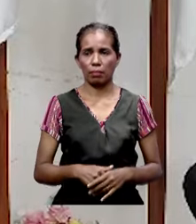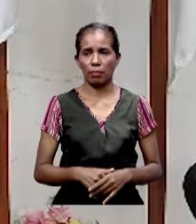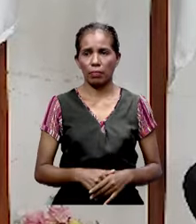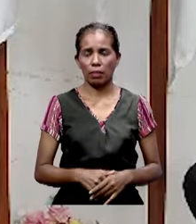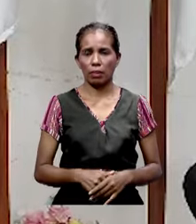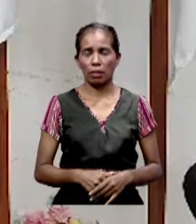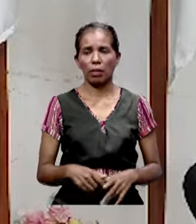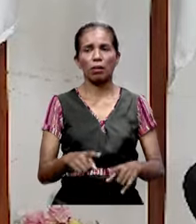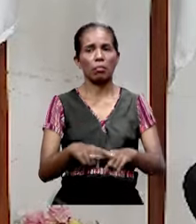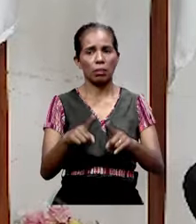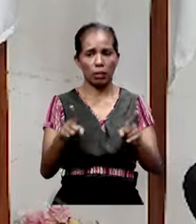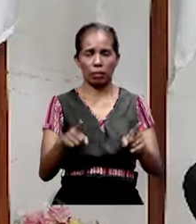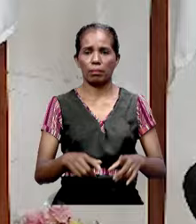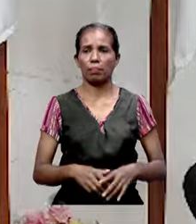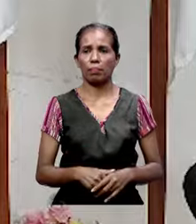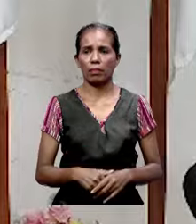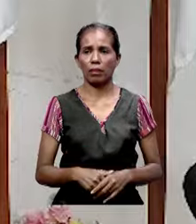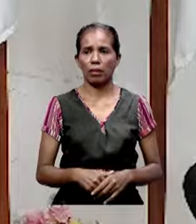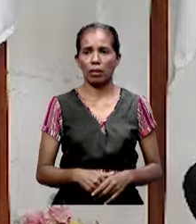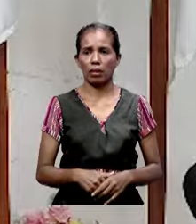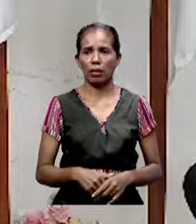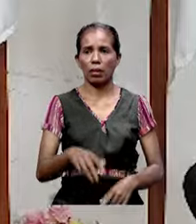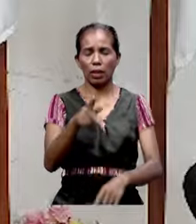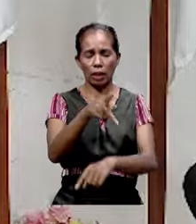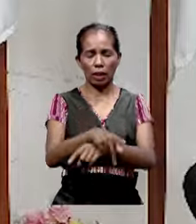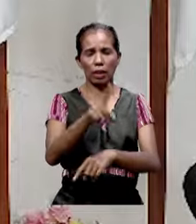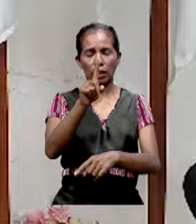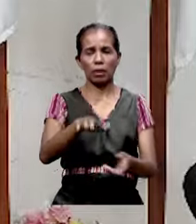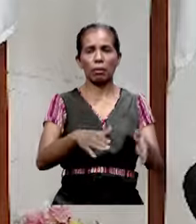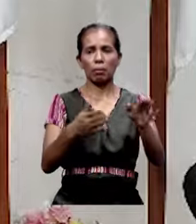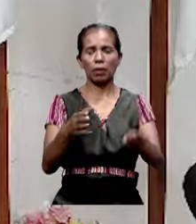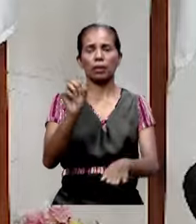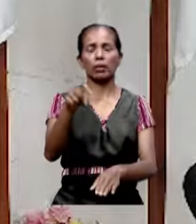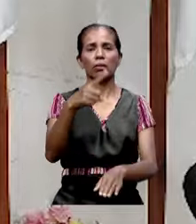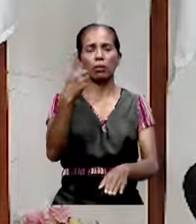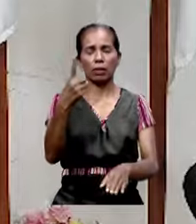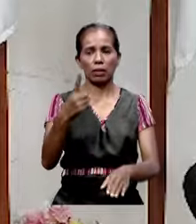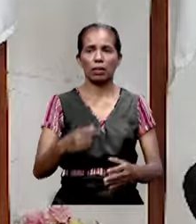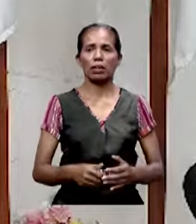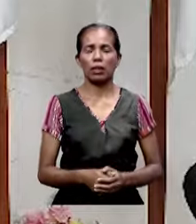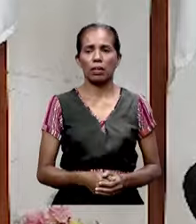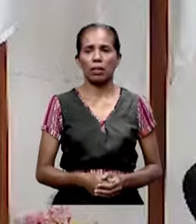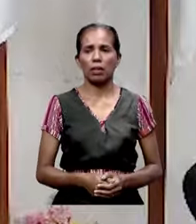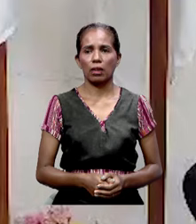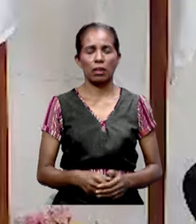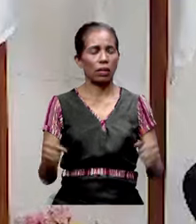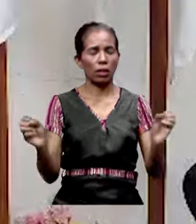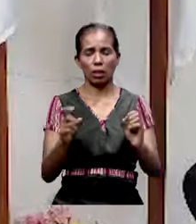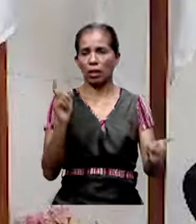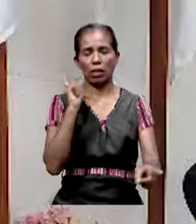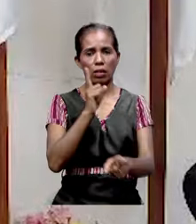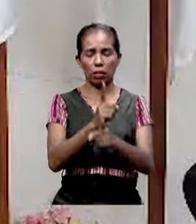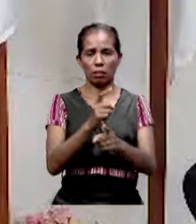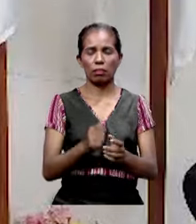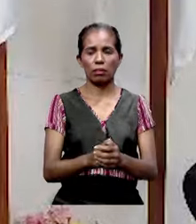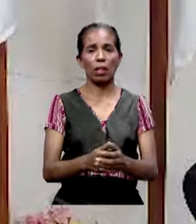Mas dia fal yang kalang ida mak mate sanul resmi dana ne lalos. Diretor